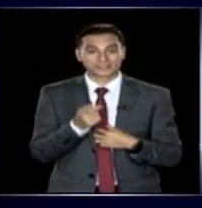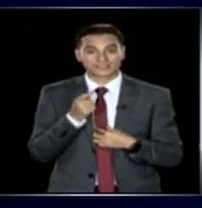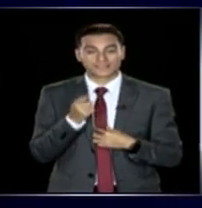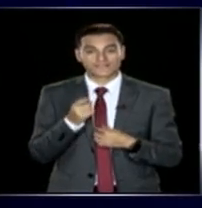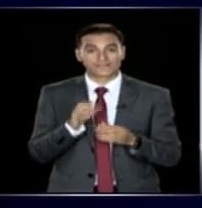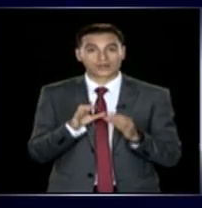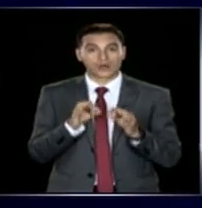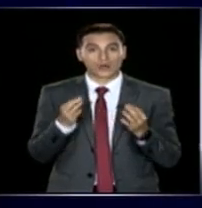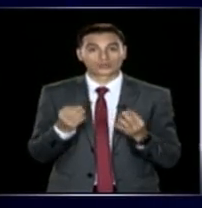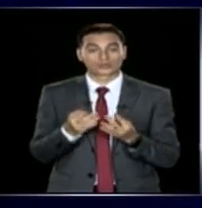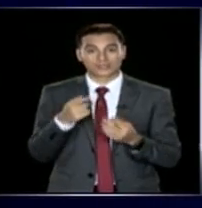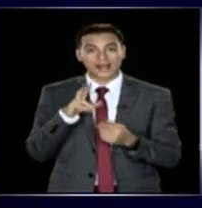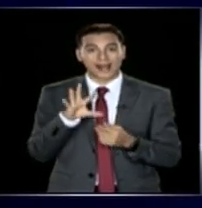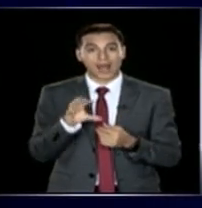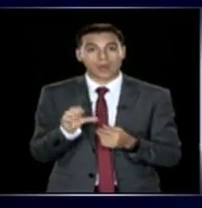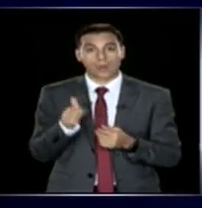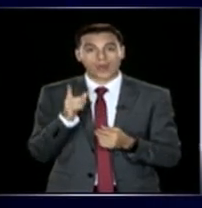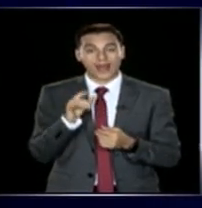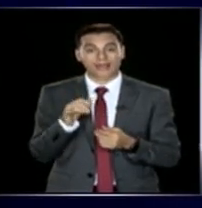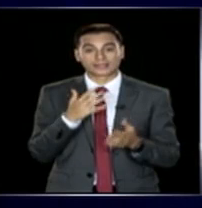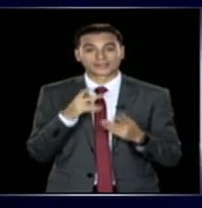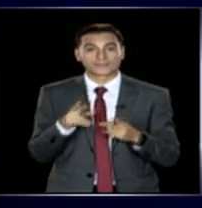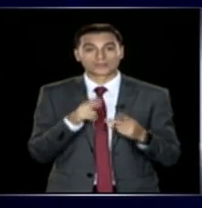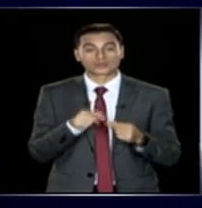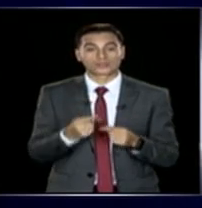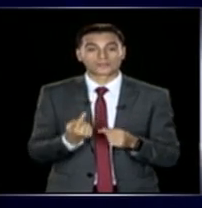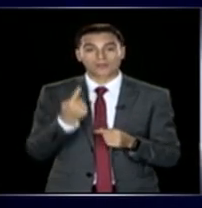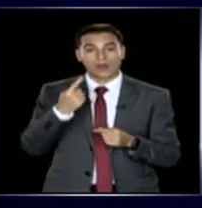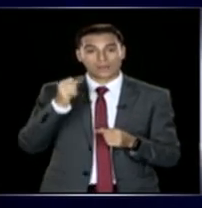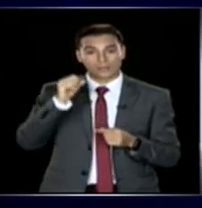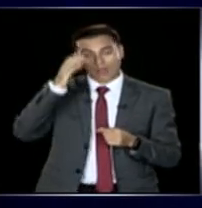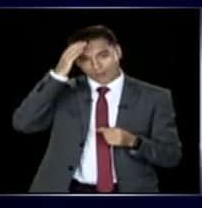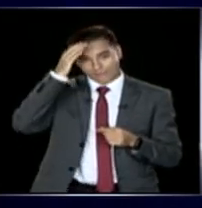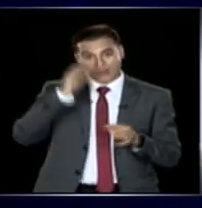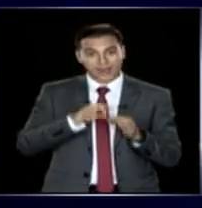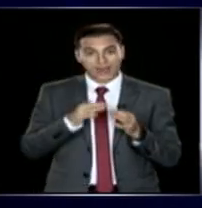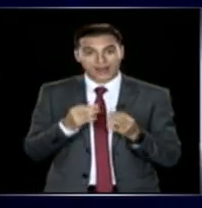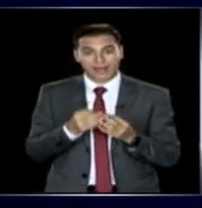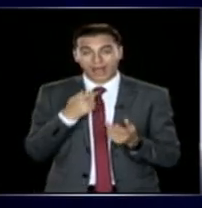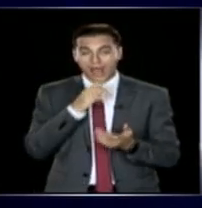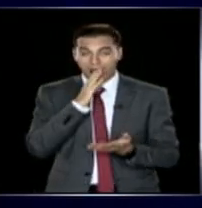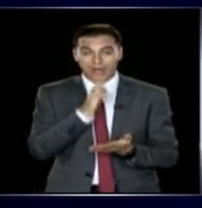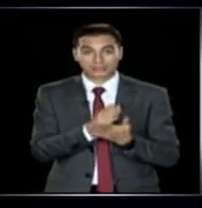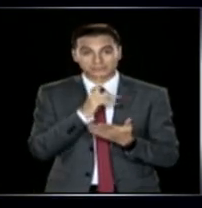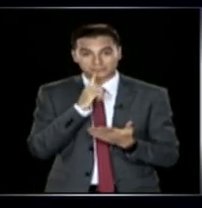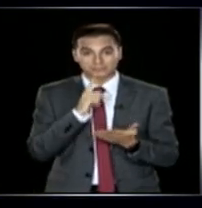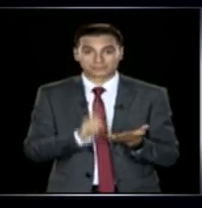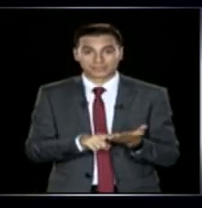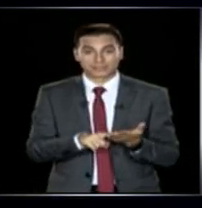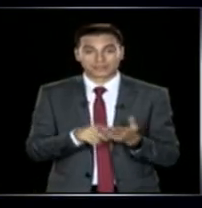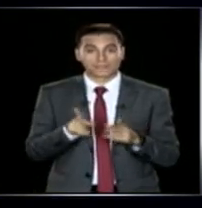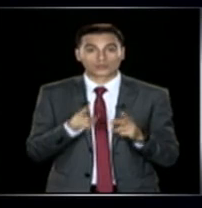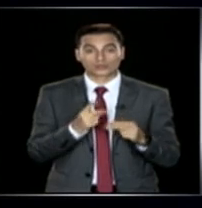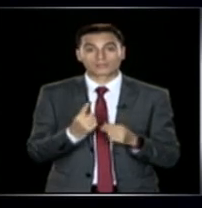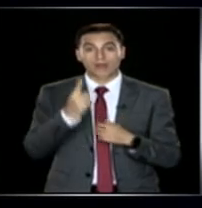عائلة الهواري كانوا معانا في الموسم الاول عباقرة العائلات، ولازم اقول وبصراحة الموسم